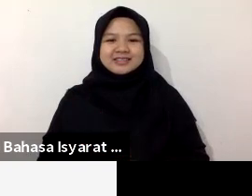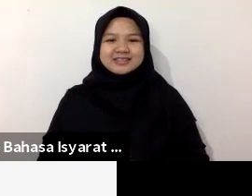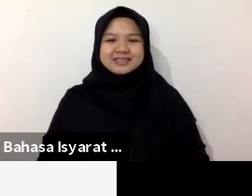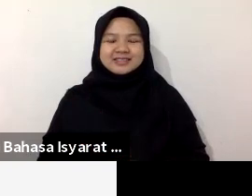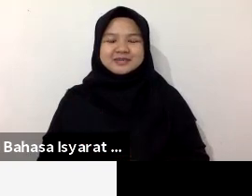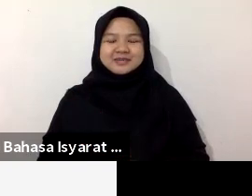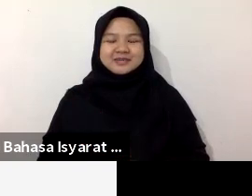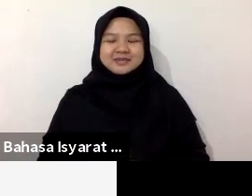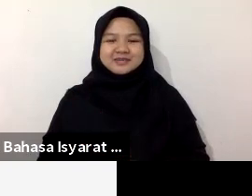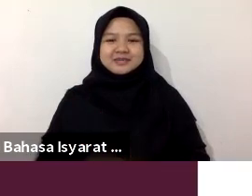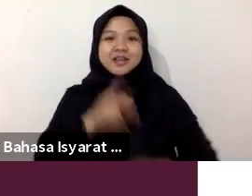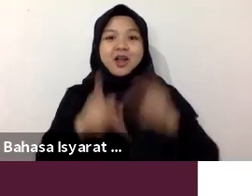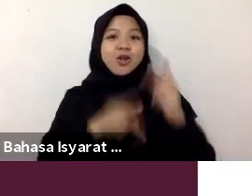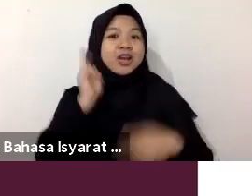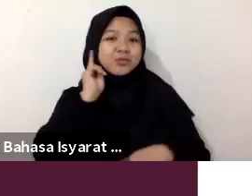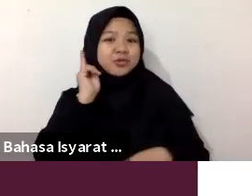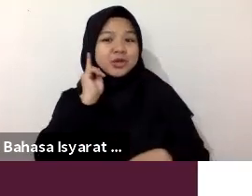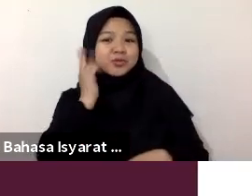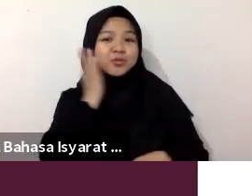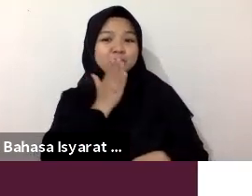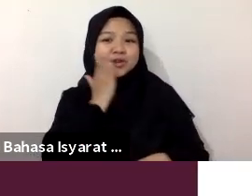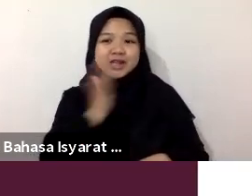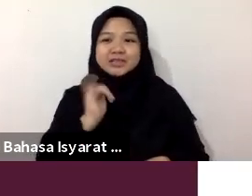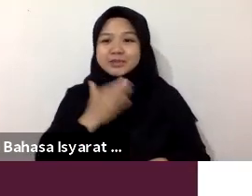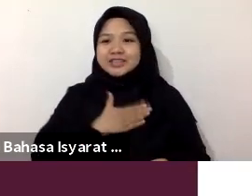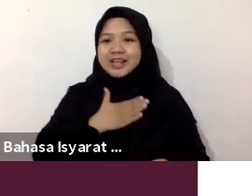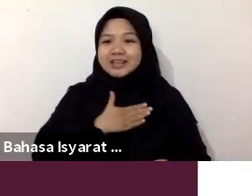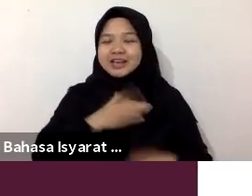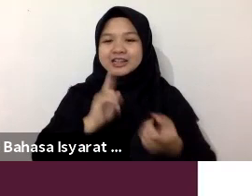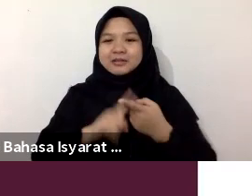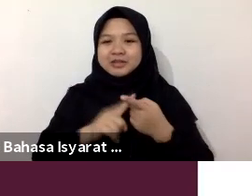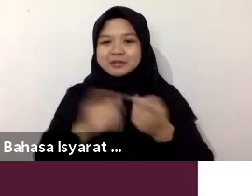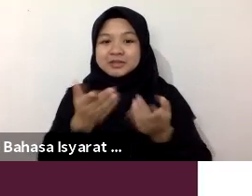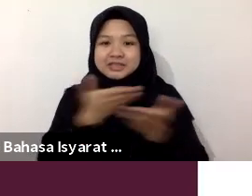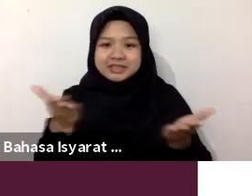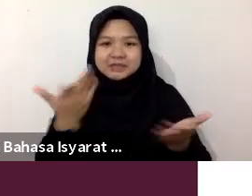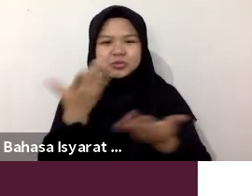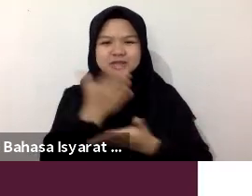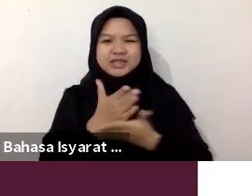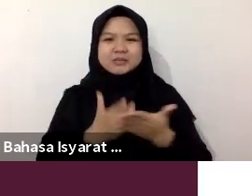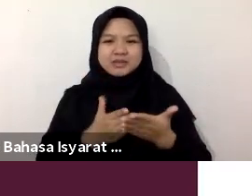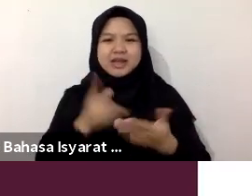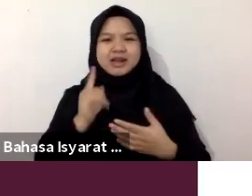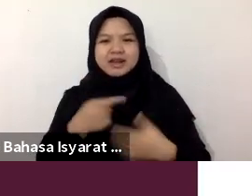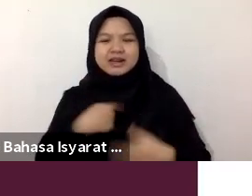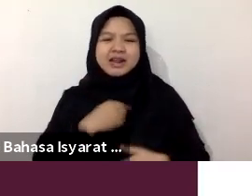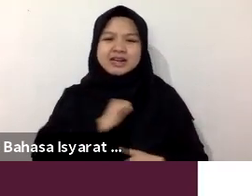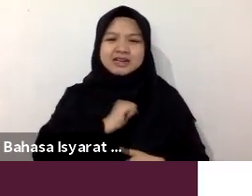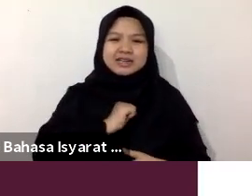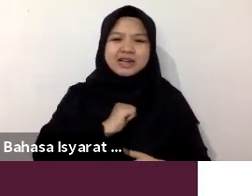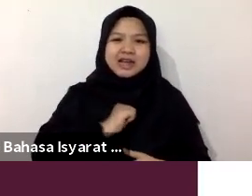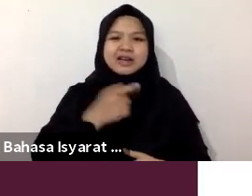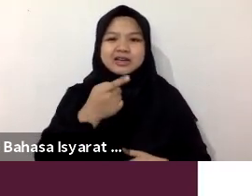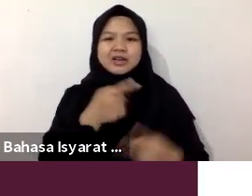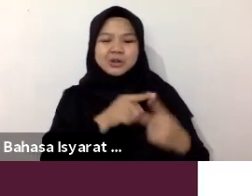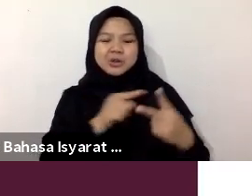Jadi kalau ibu-ibu muda nih kayak saya dan teman-teman di sini mungkin sebagian agak deg-degannya 2 positif itu ya.